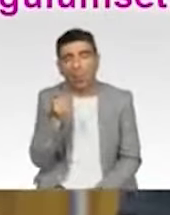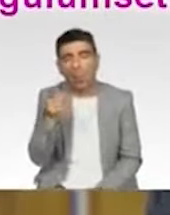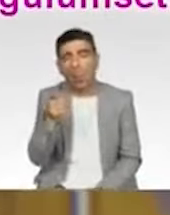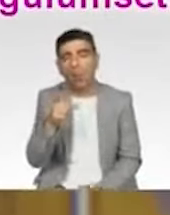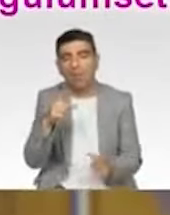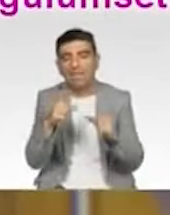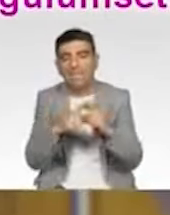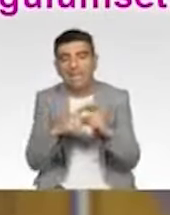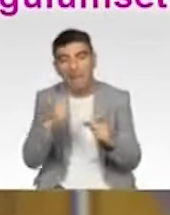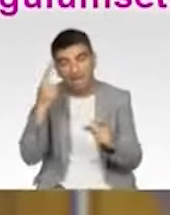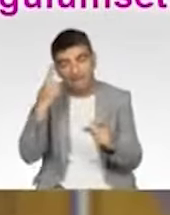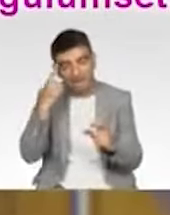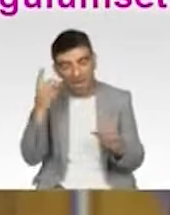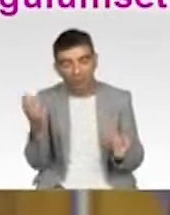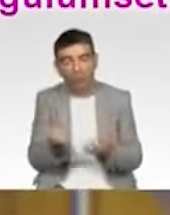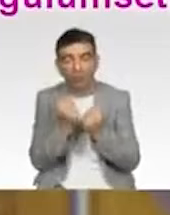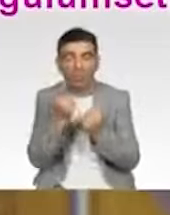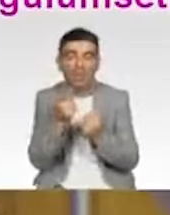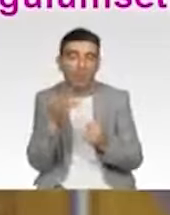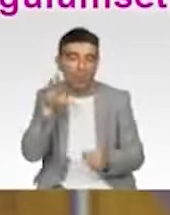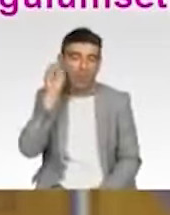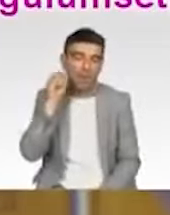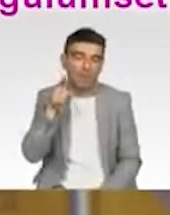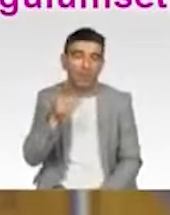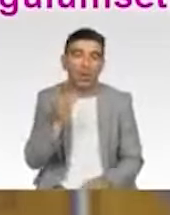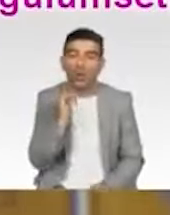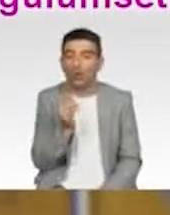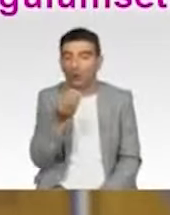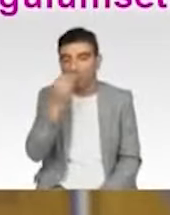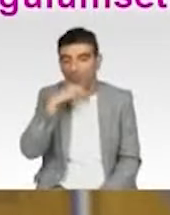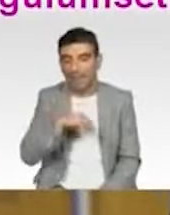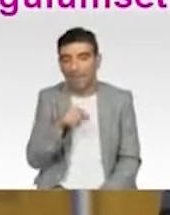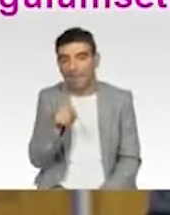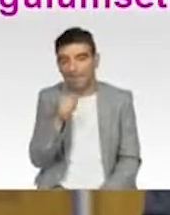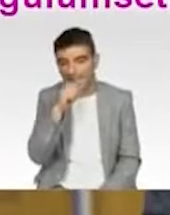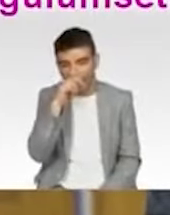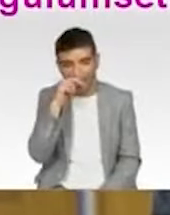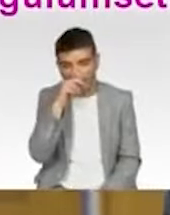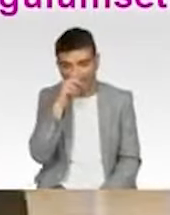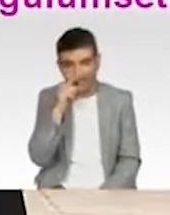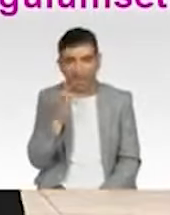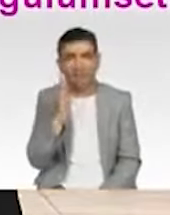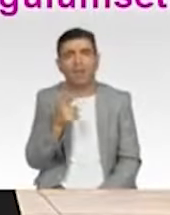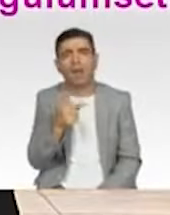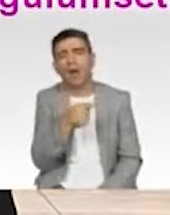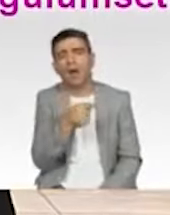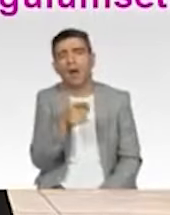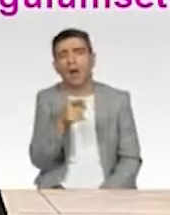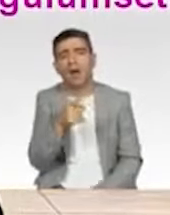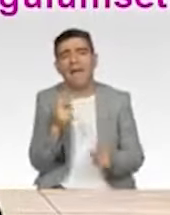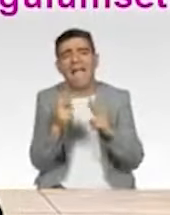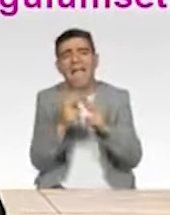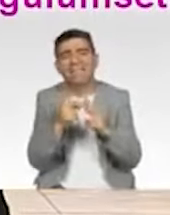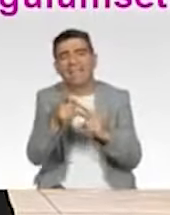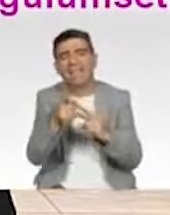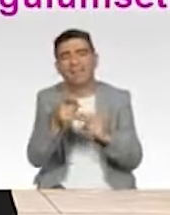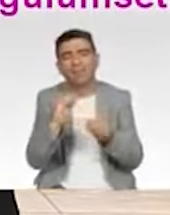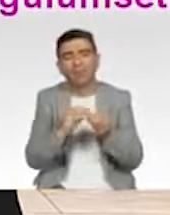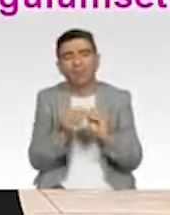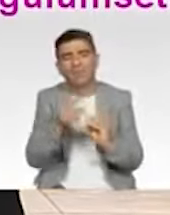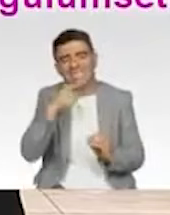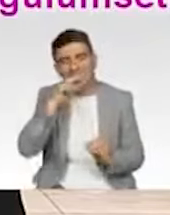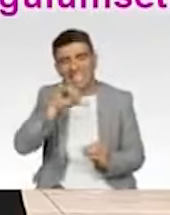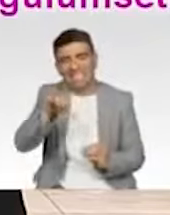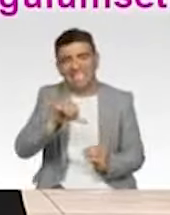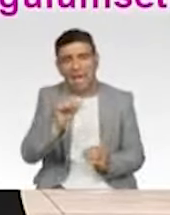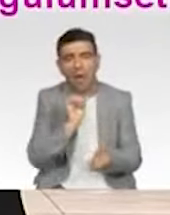genetik risklerle baş etmeyi öğrenmişler aslında. Neden? Kötü beslenenler muhtemelen hani daha erken sorun yaşadıkları için biraz daha zeytinyağlı